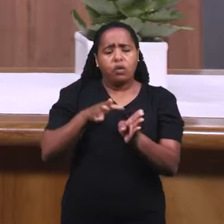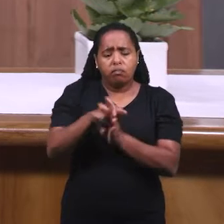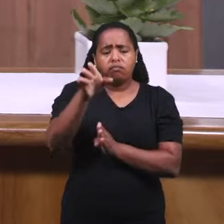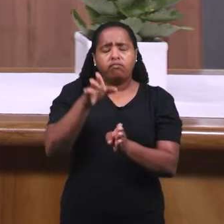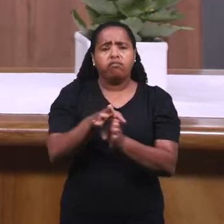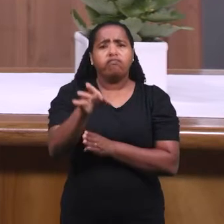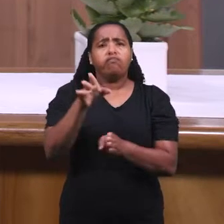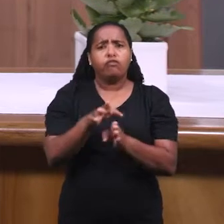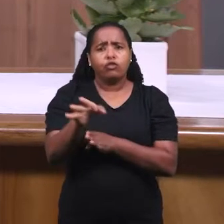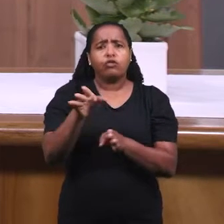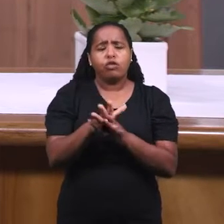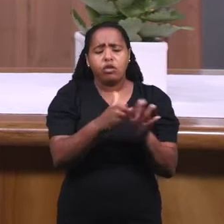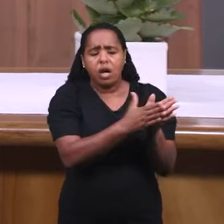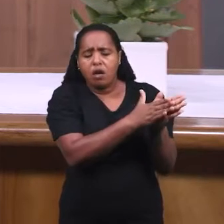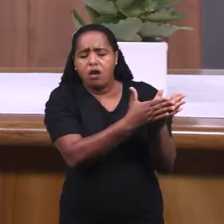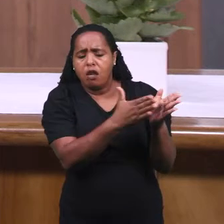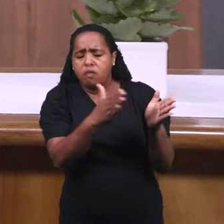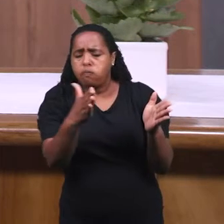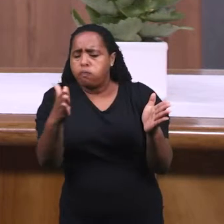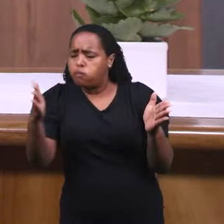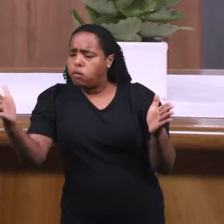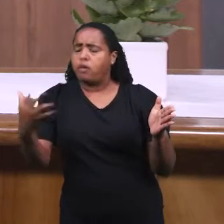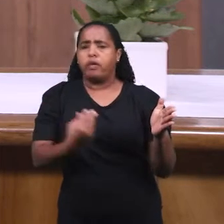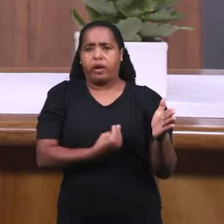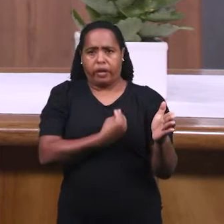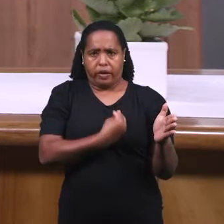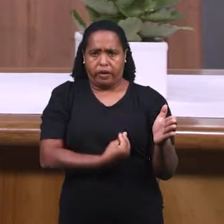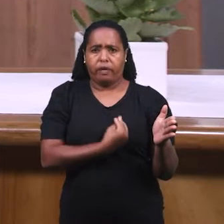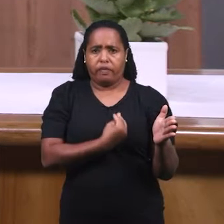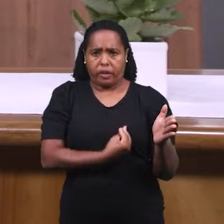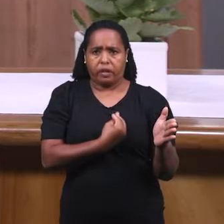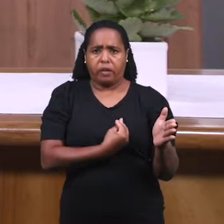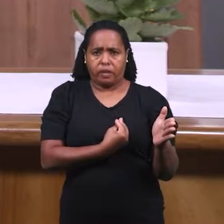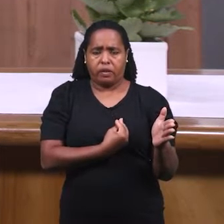практических советов для этой жизни,